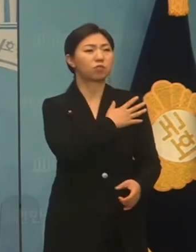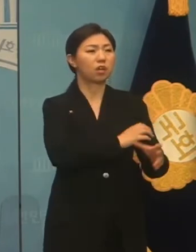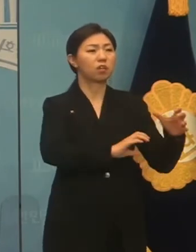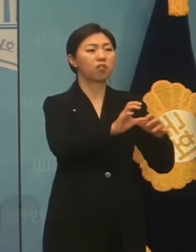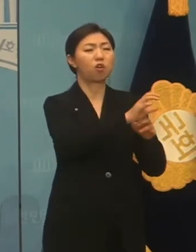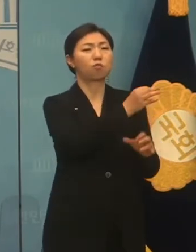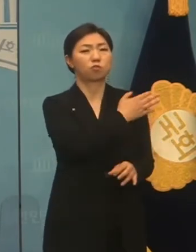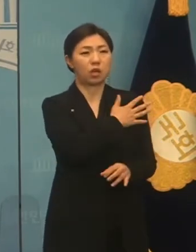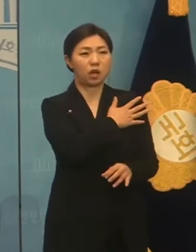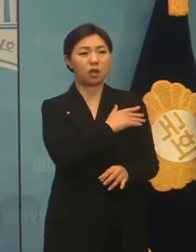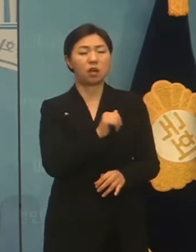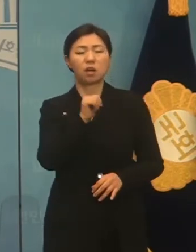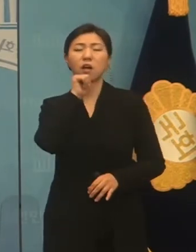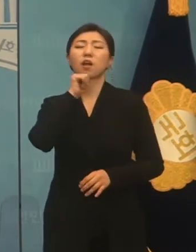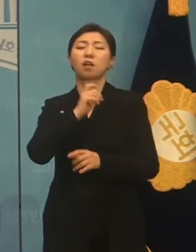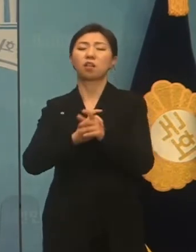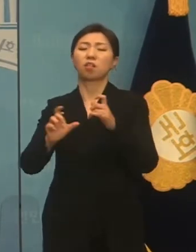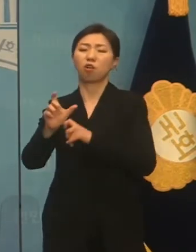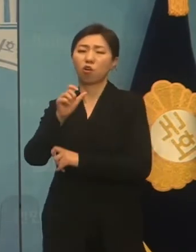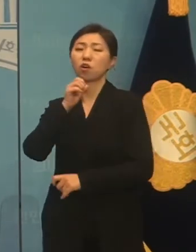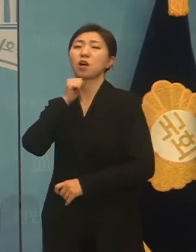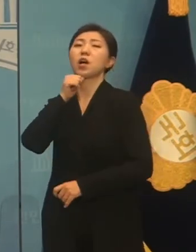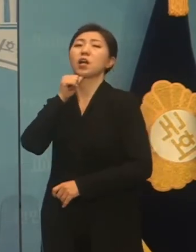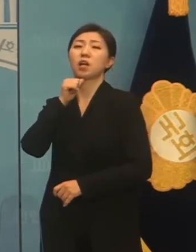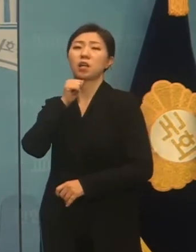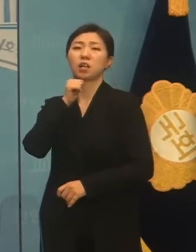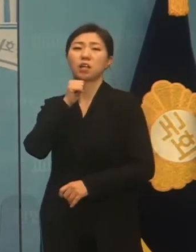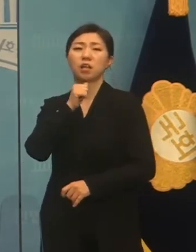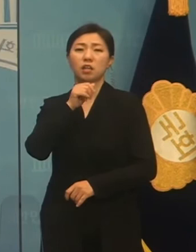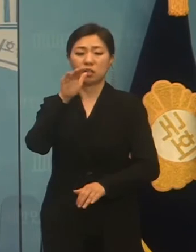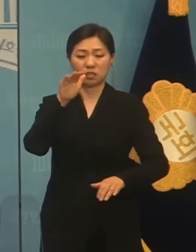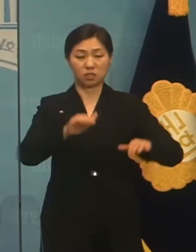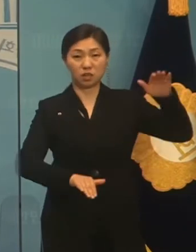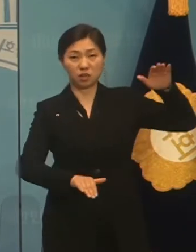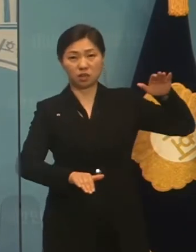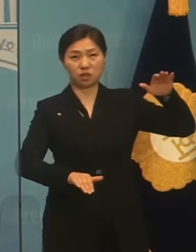법과 제도의 과감한 발을 해야 합니다.